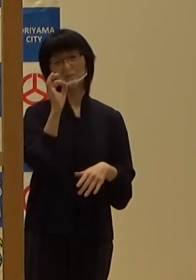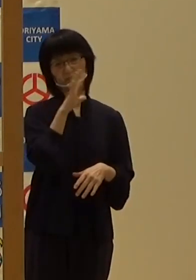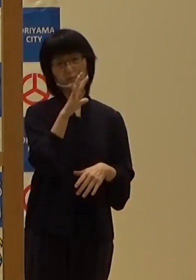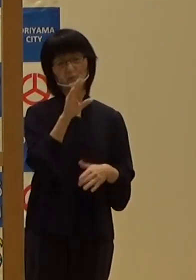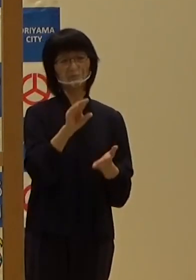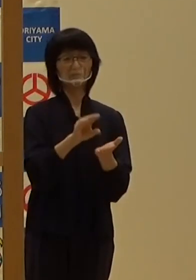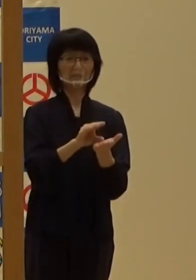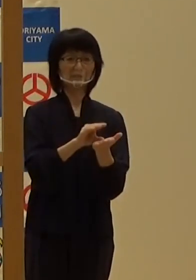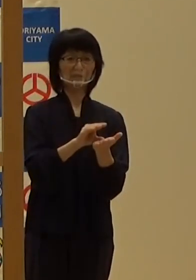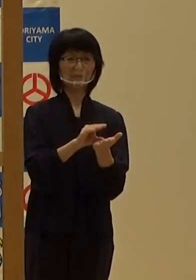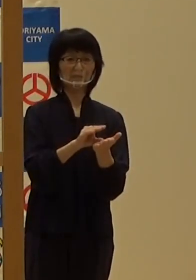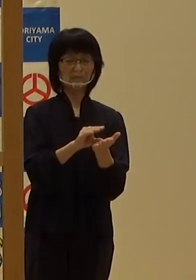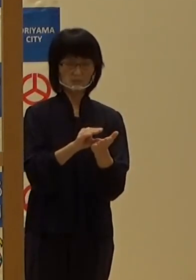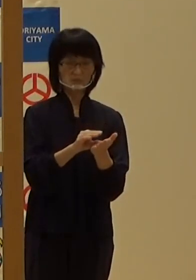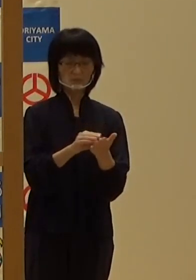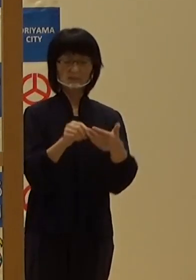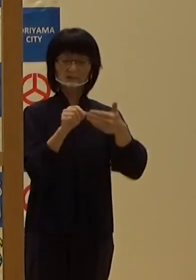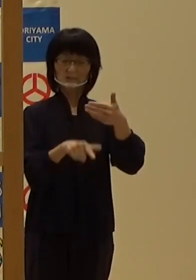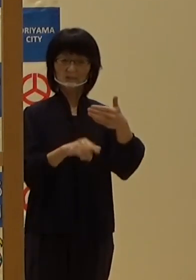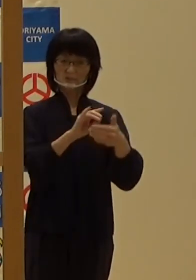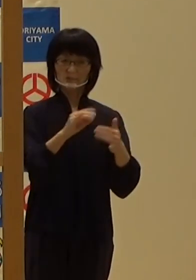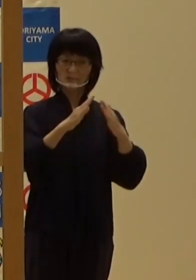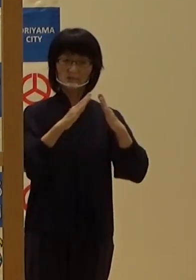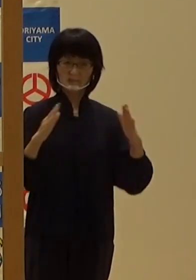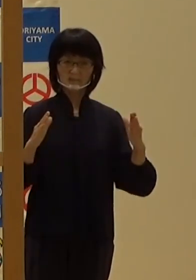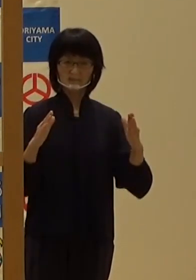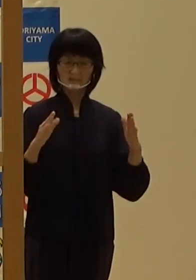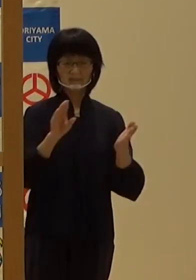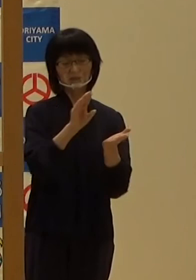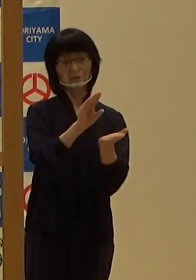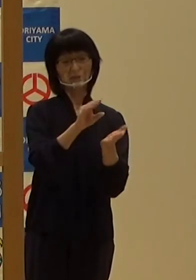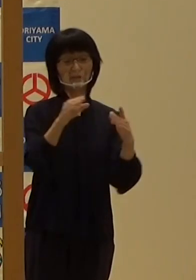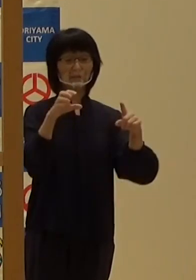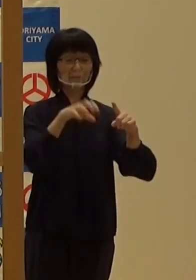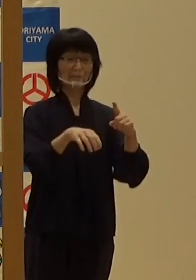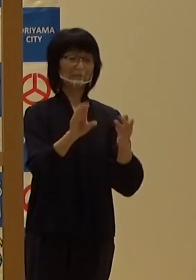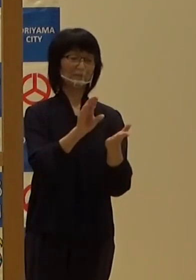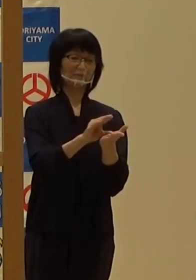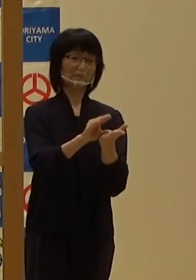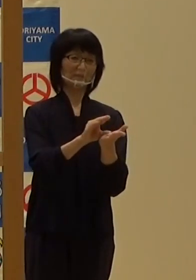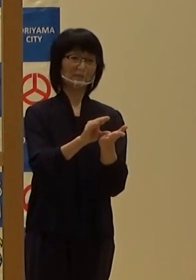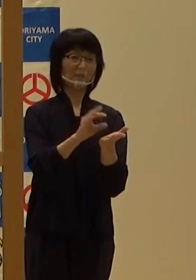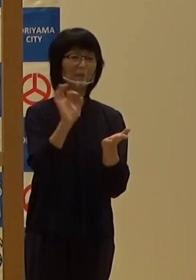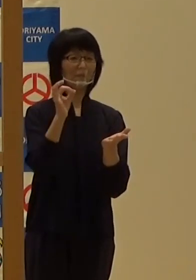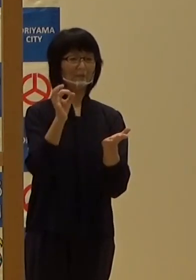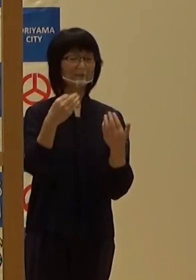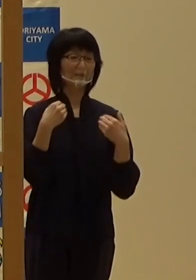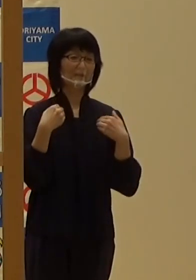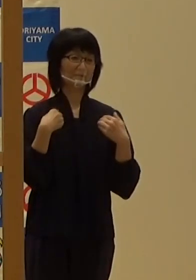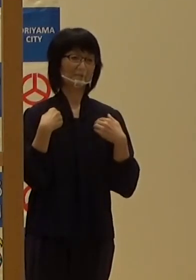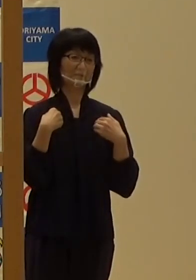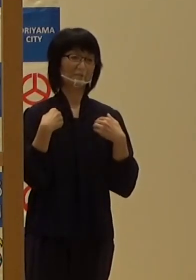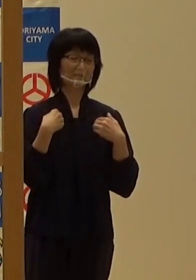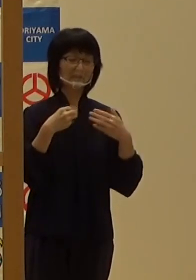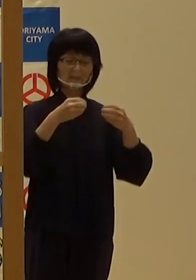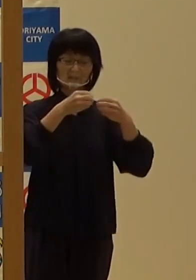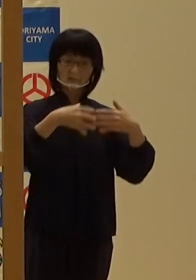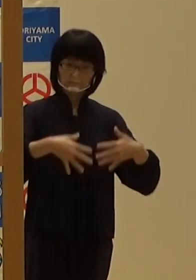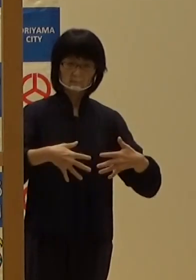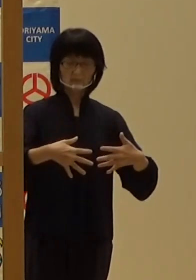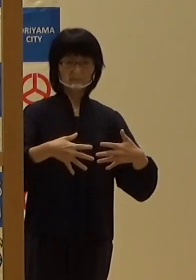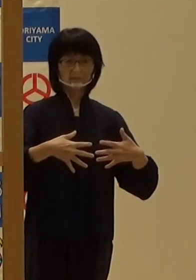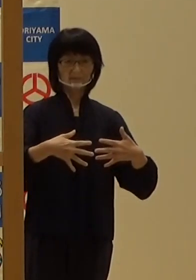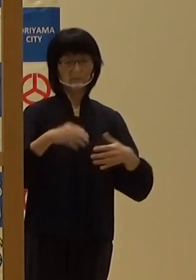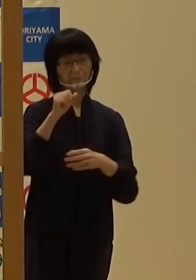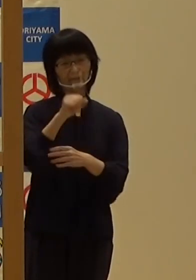回9月議会の方で、駐車場、公園の駐車場の有料化の条例も上程させていただきま